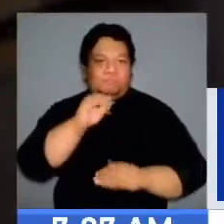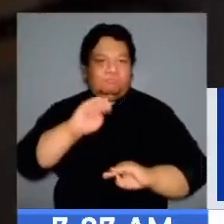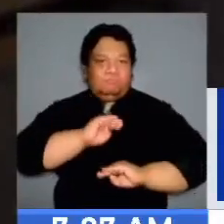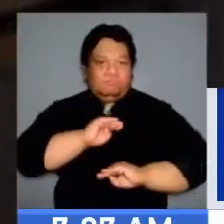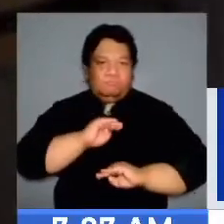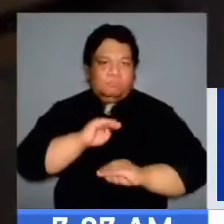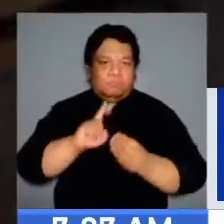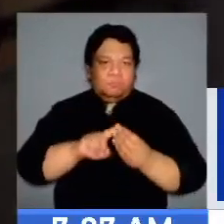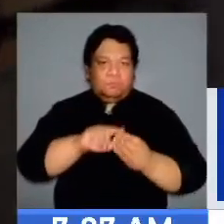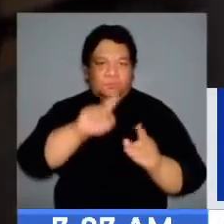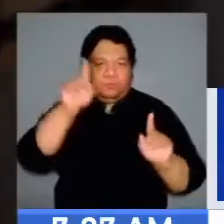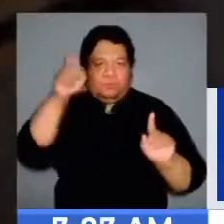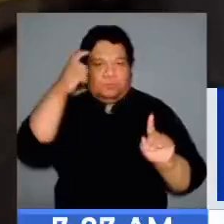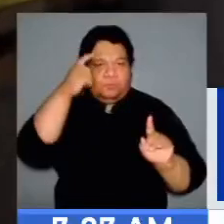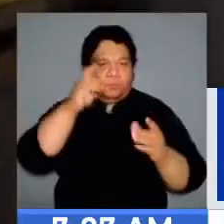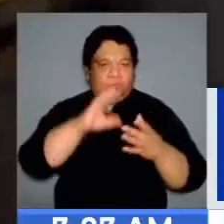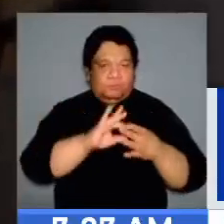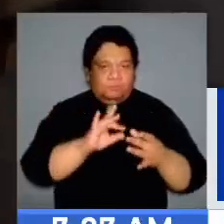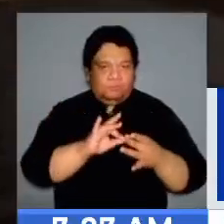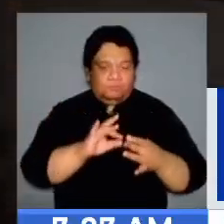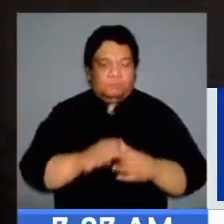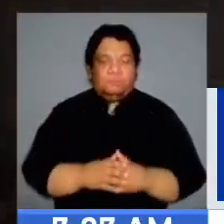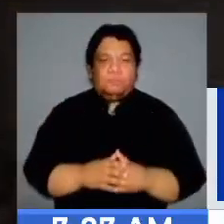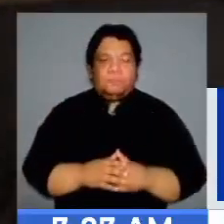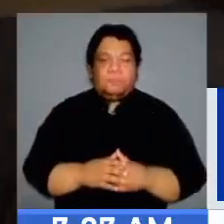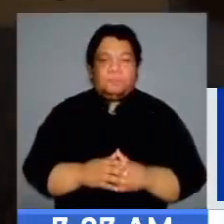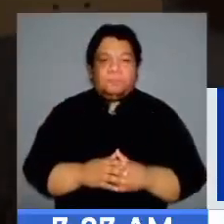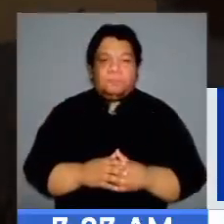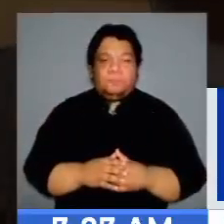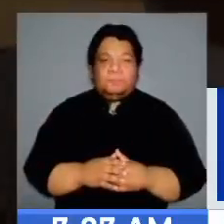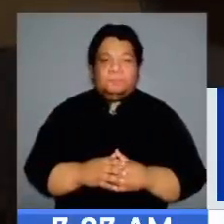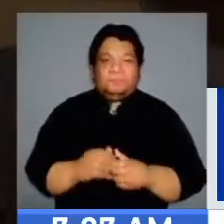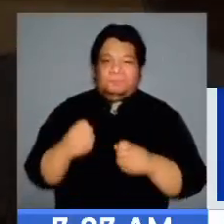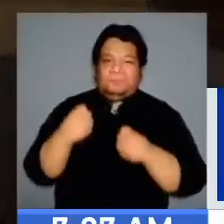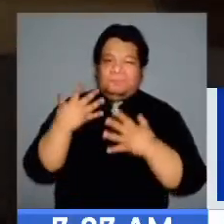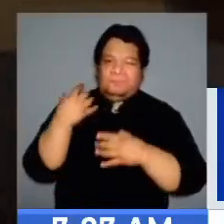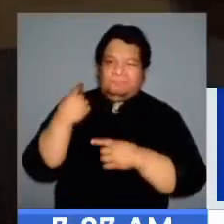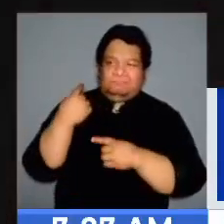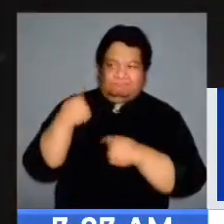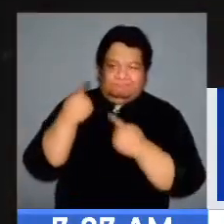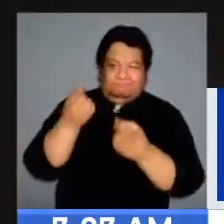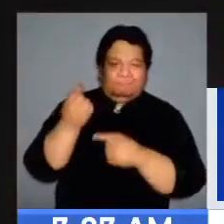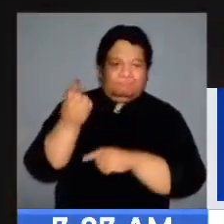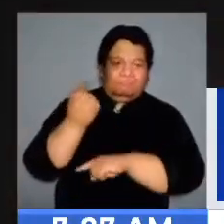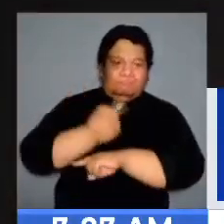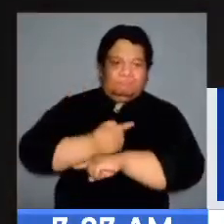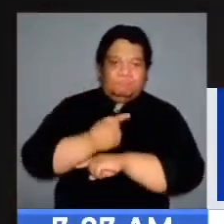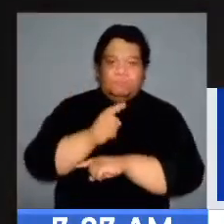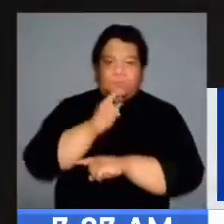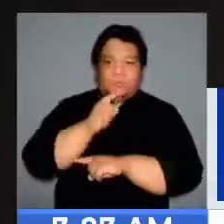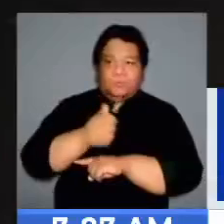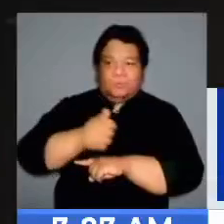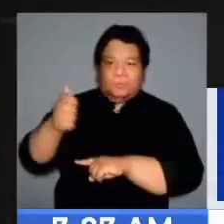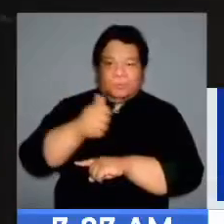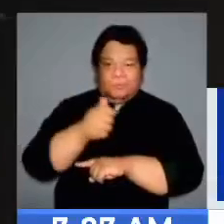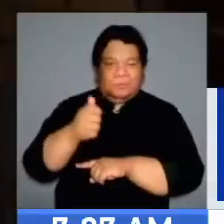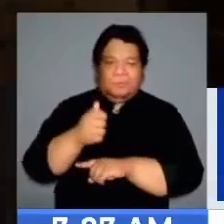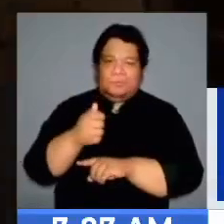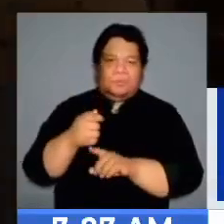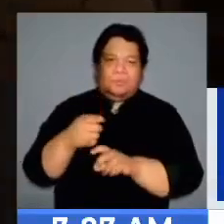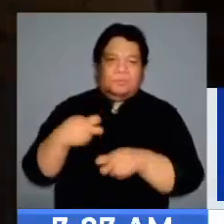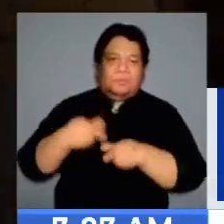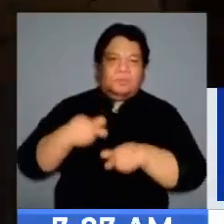Ilang araw nang nahihirapan sa pagkukommute si Michael. Imbes na 45 minutes lang, inaabot daw ng isa't kalahating oras ang kanyang